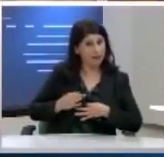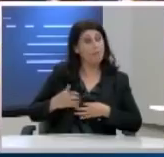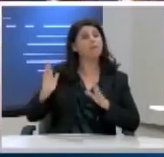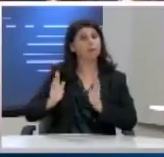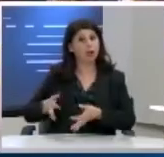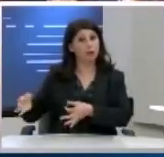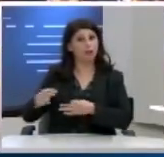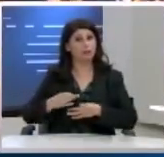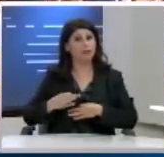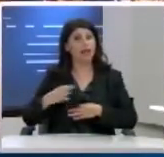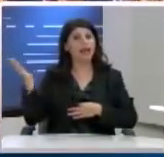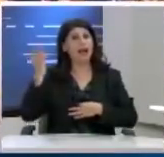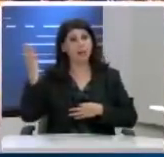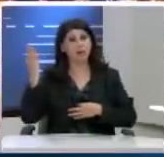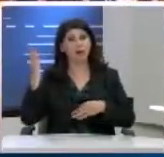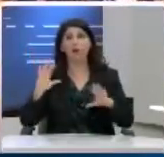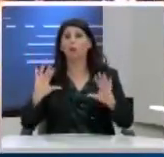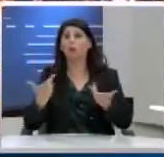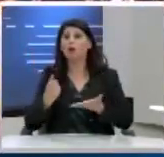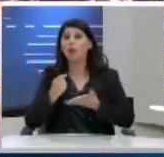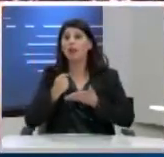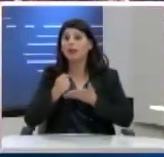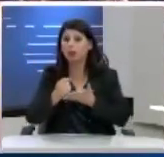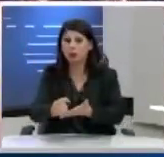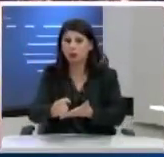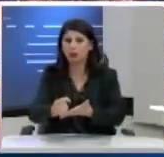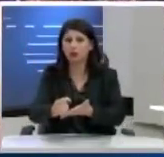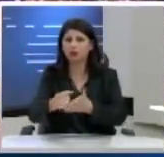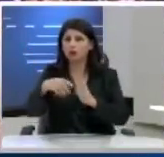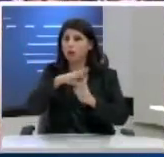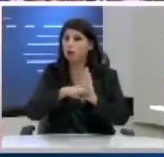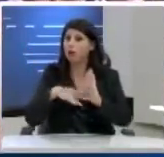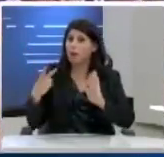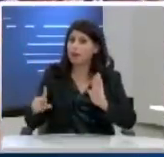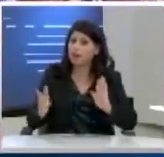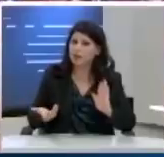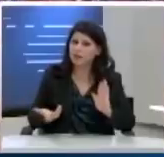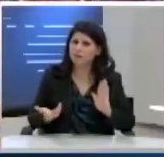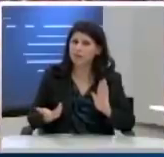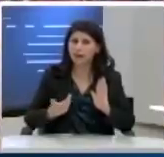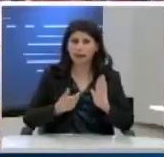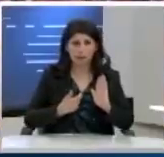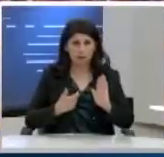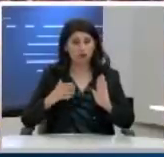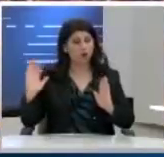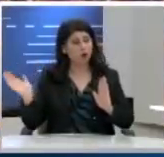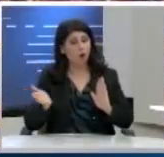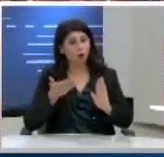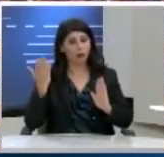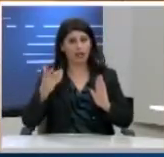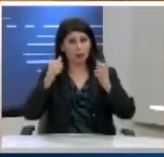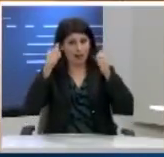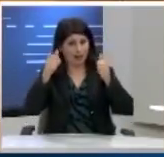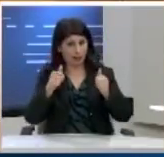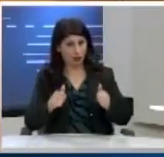μπορείτε να μου πείτε κάποτε πώς θα χρηματοδοτήσετε το πρόγραμμά σας. Γιατί εμείς ό,τι έχουμε